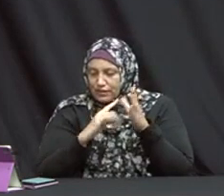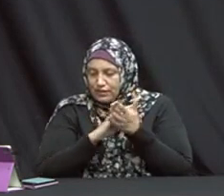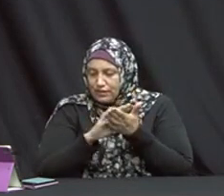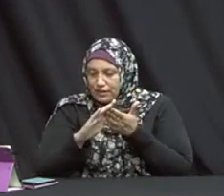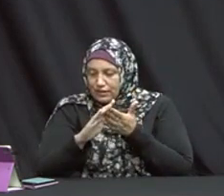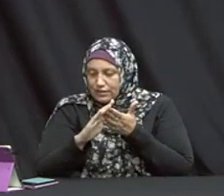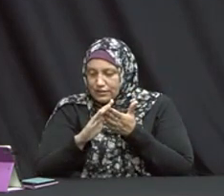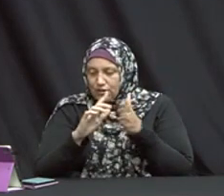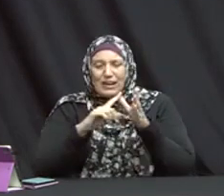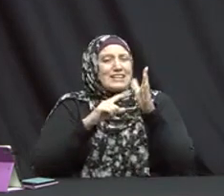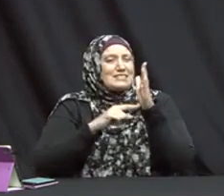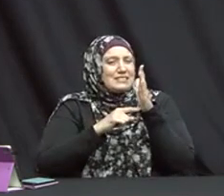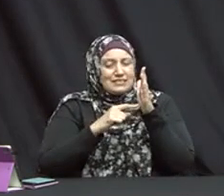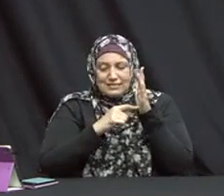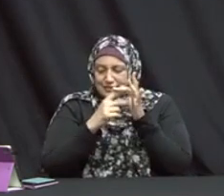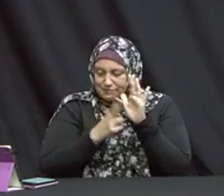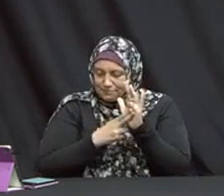والزيتون